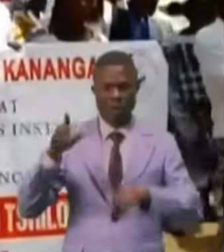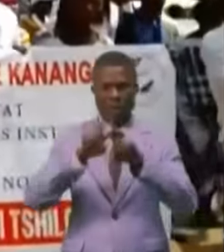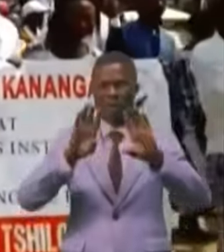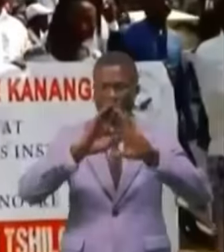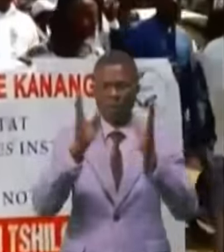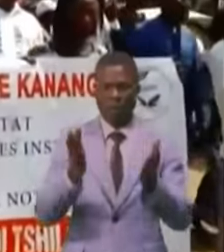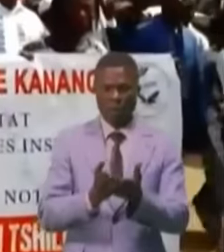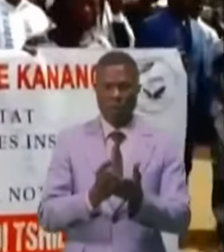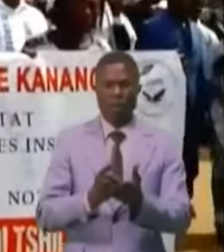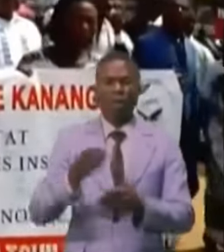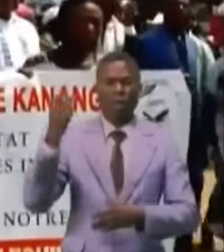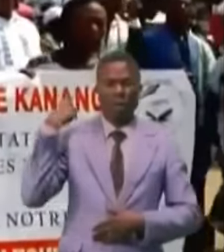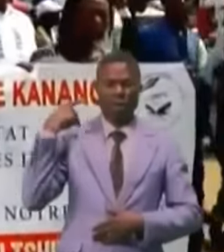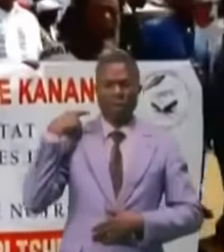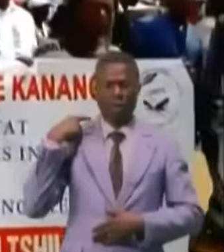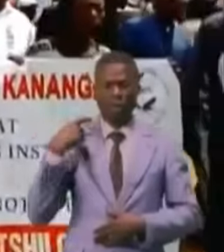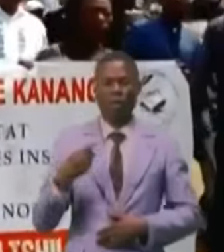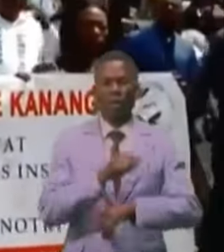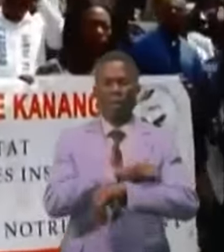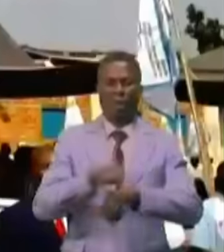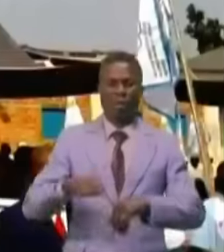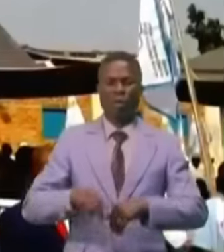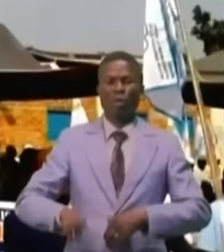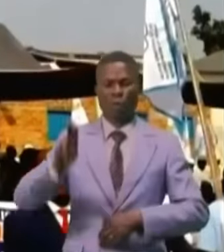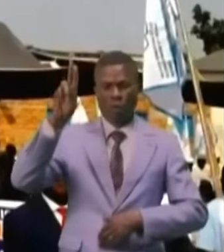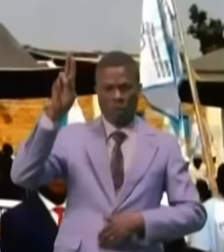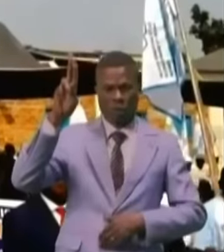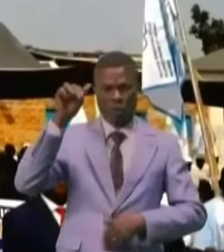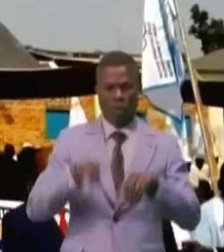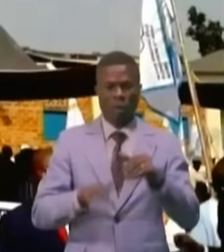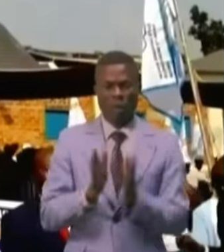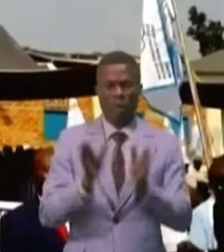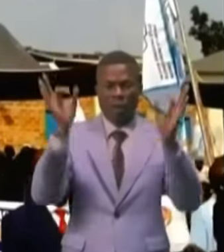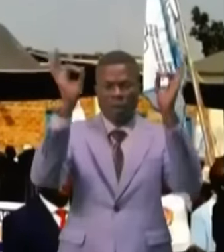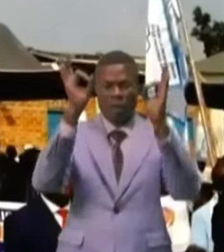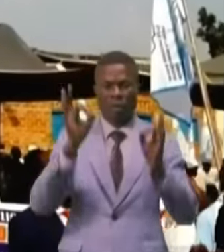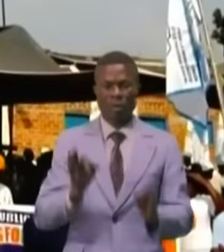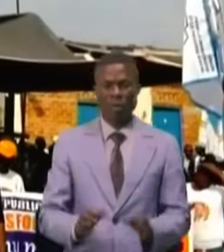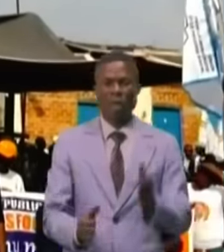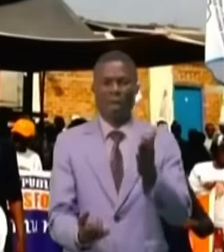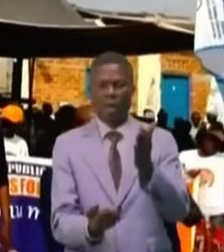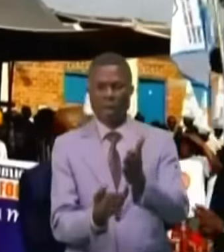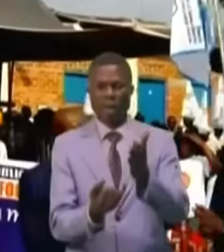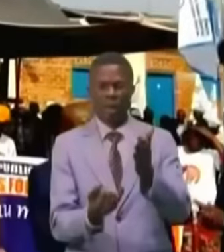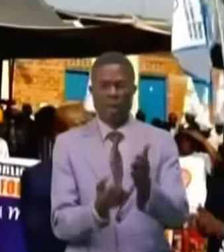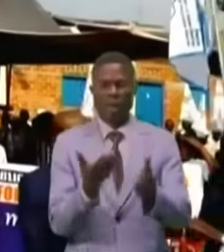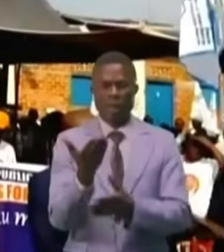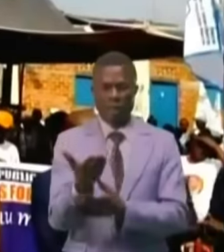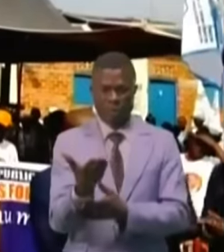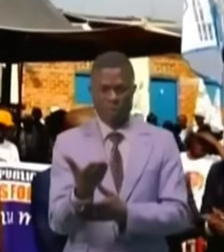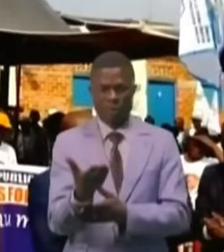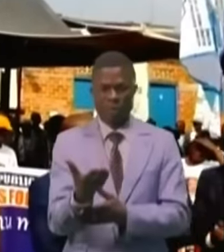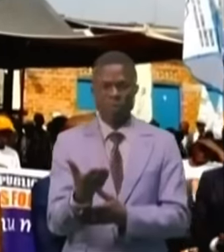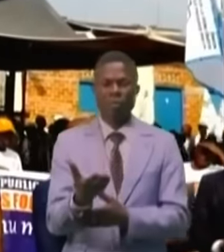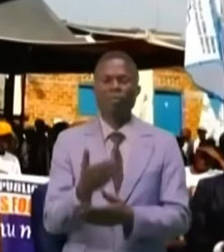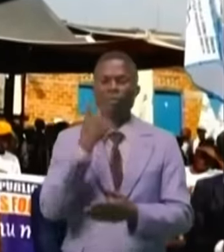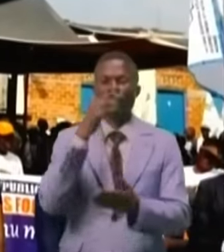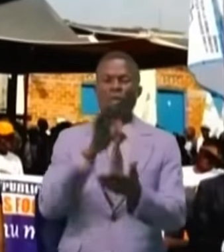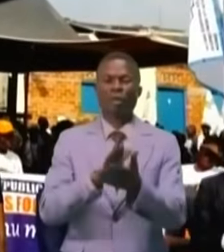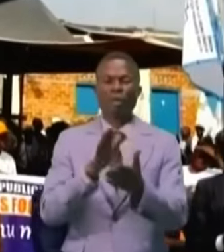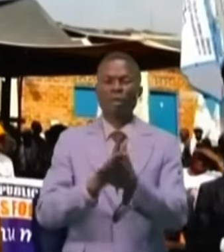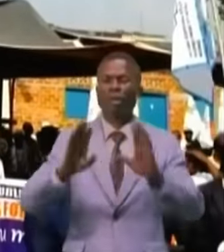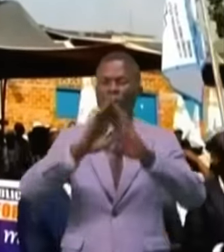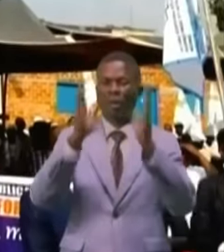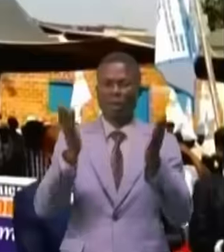élus promis jusqu'au siège de l'UDPS. Le secrétaire fédéral ad intérim, Antoine Kalulambi, a remercié au nom de toute